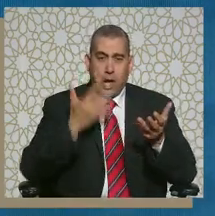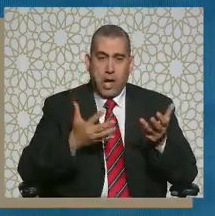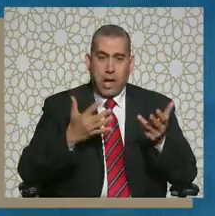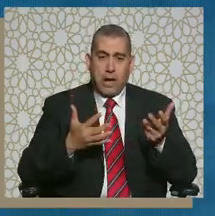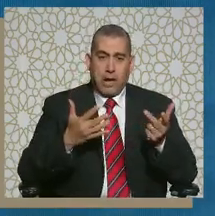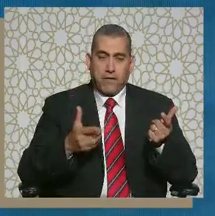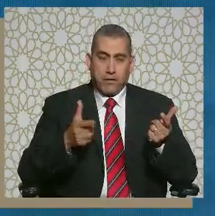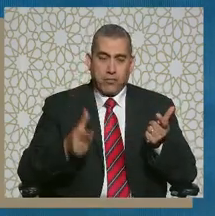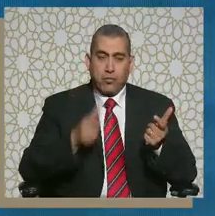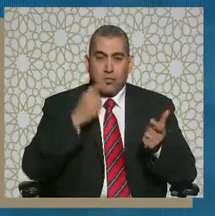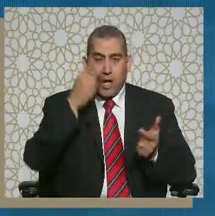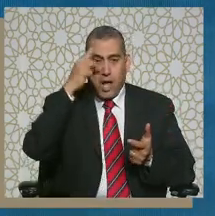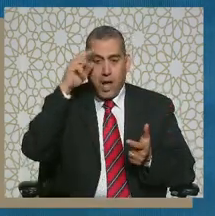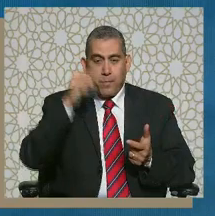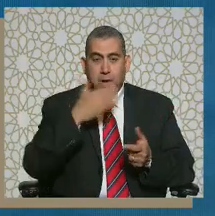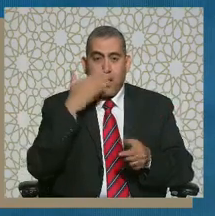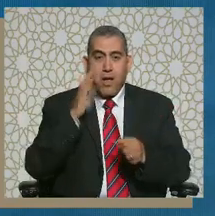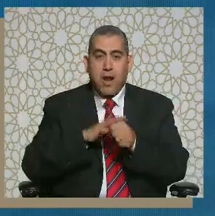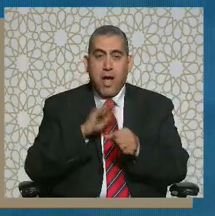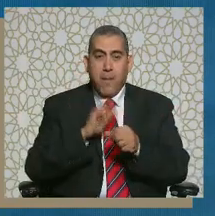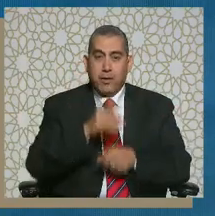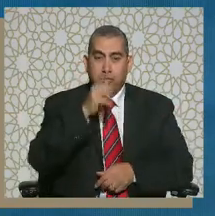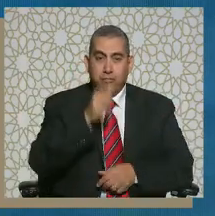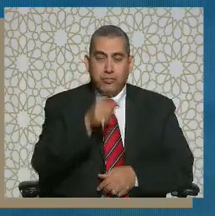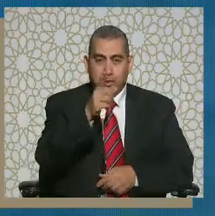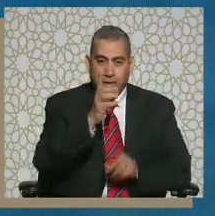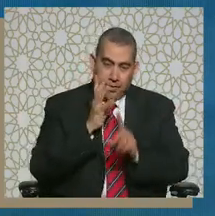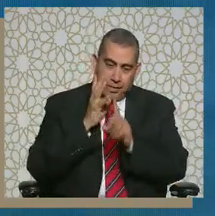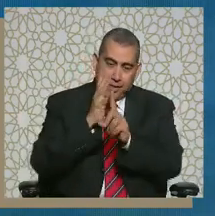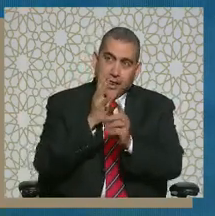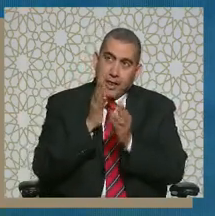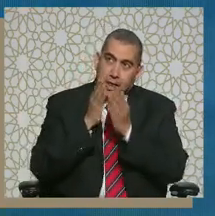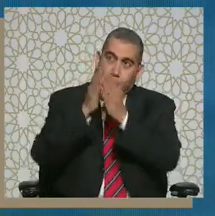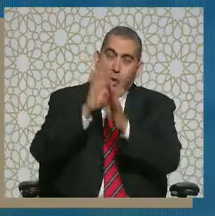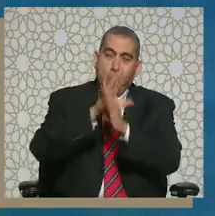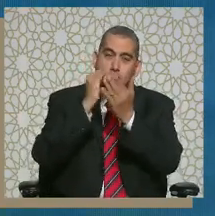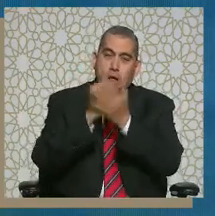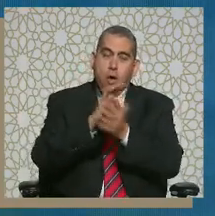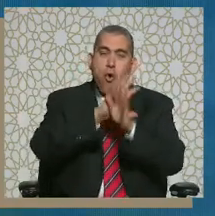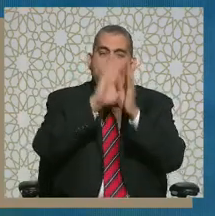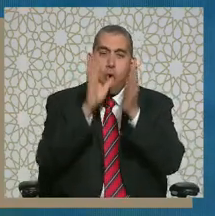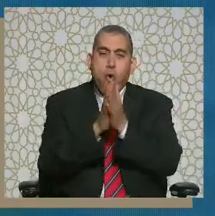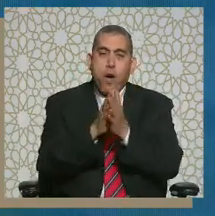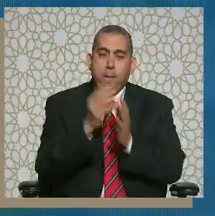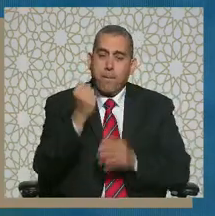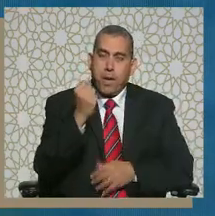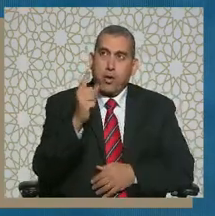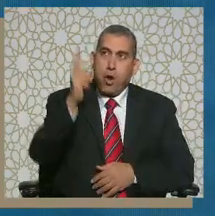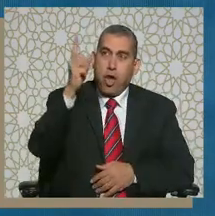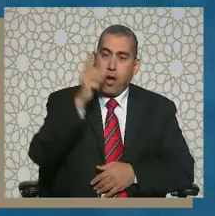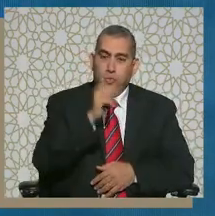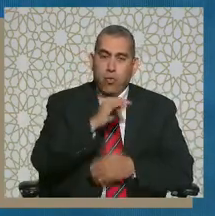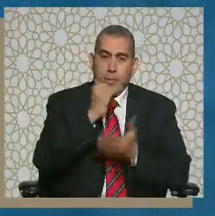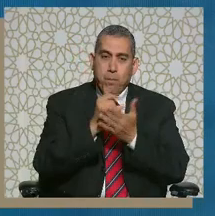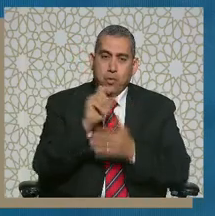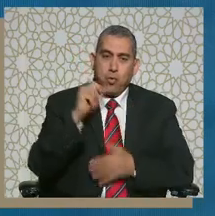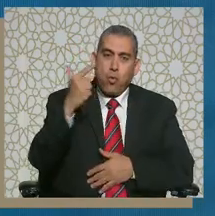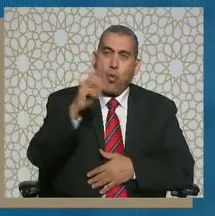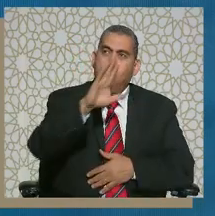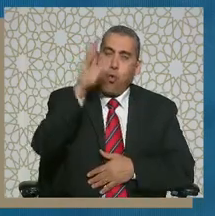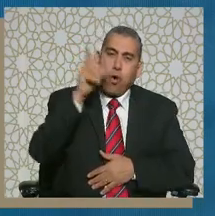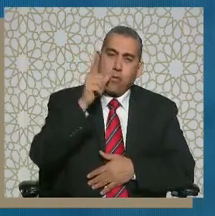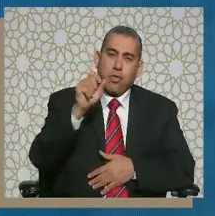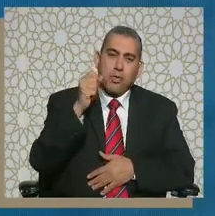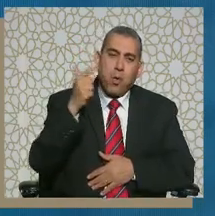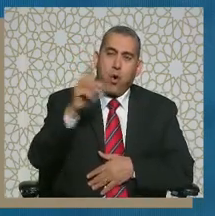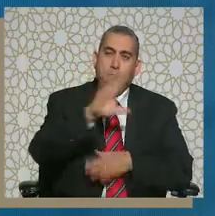يبقى ايه اللي حاصل رمضان بيقول لك توكل فان كل شيء بيد الوكيل بيد القدير